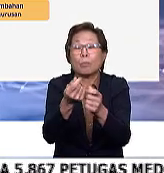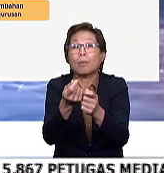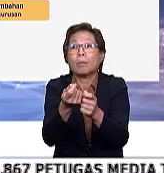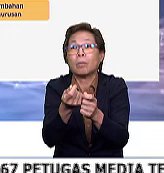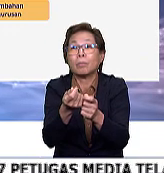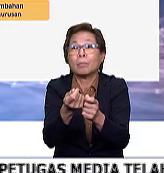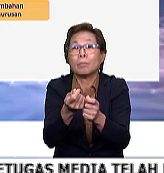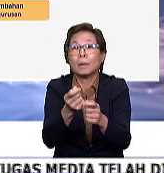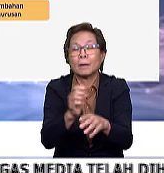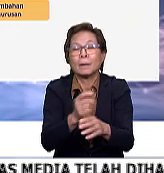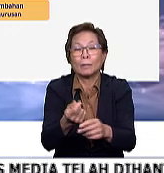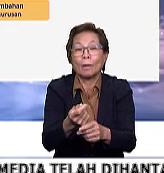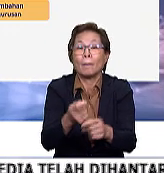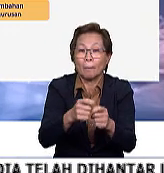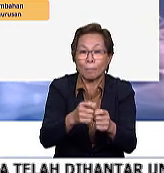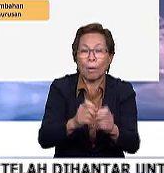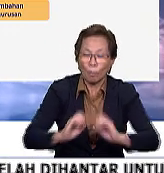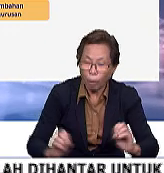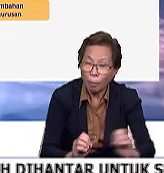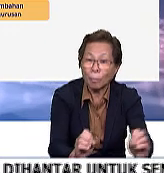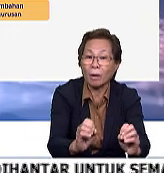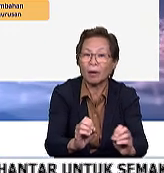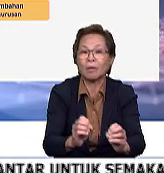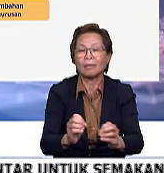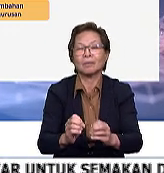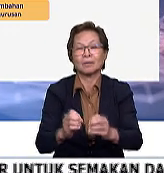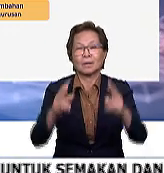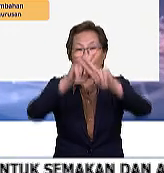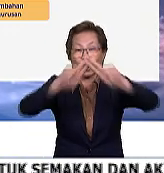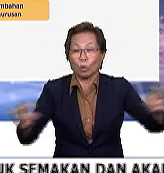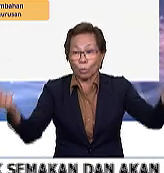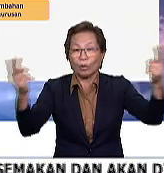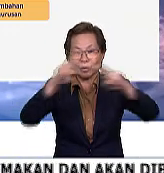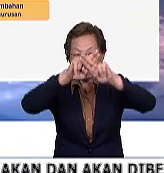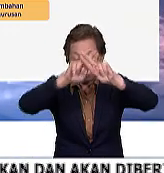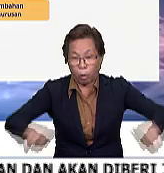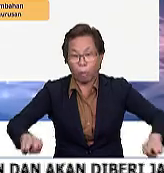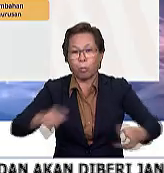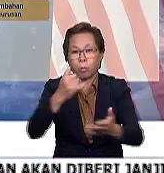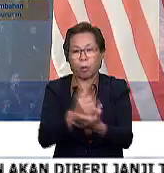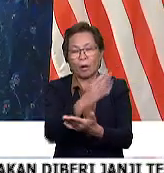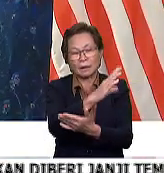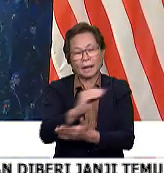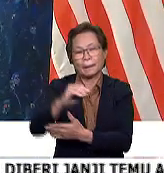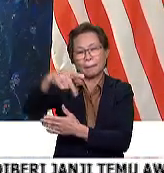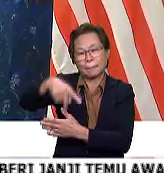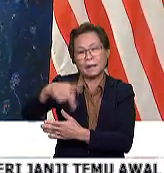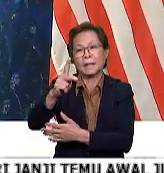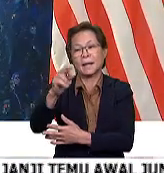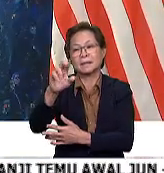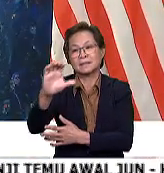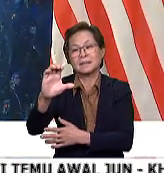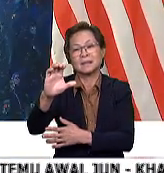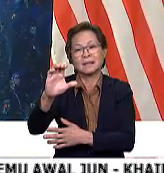pengoperasian pusat koordinat dan perawatan komik 19 atau pikir c bima-x